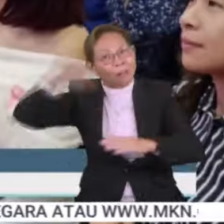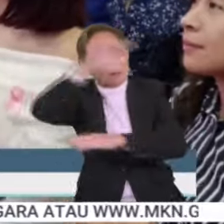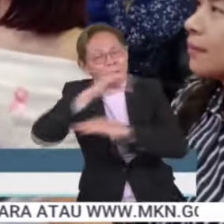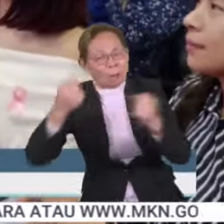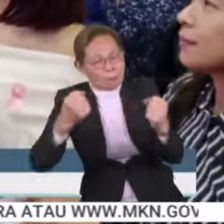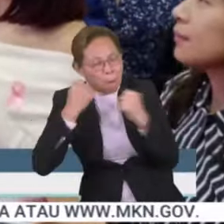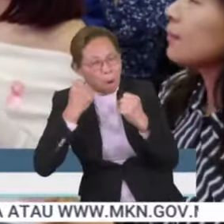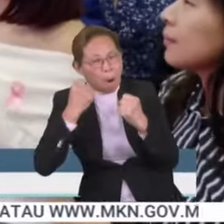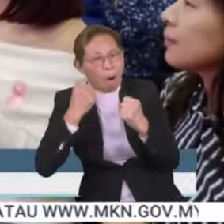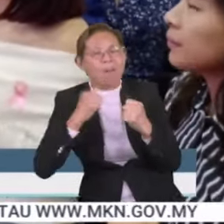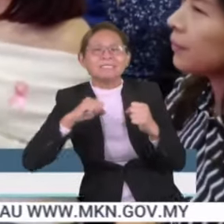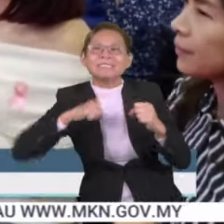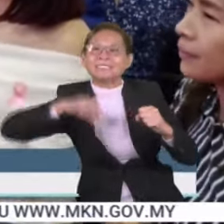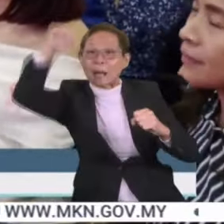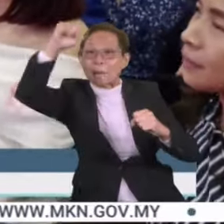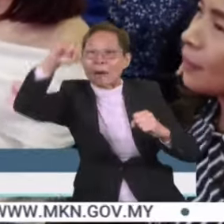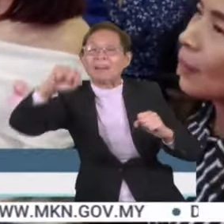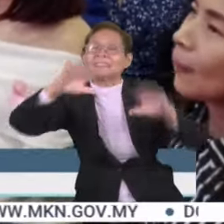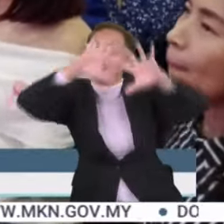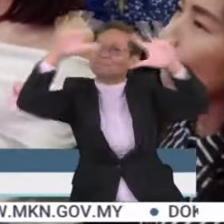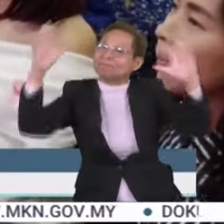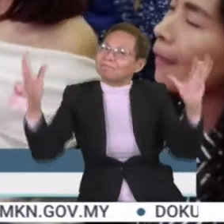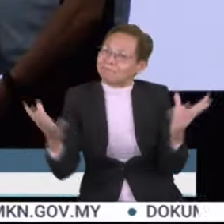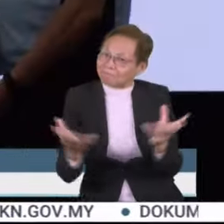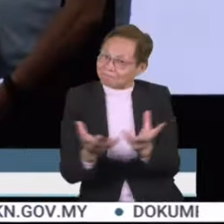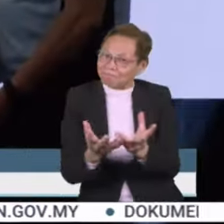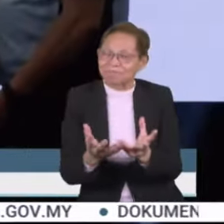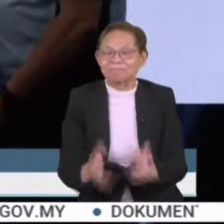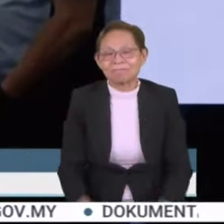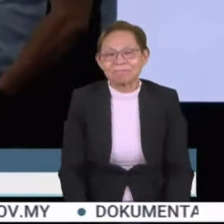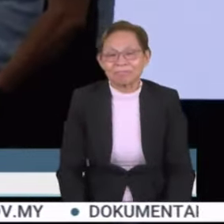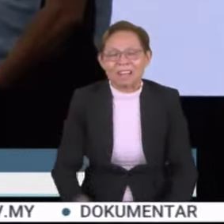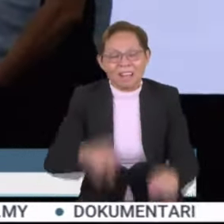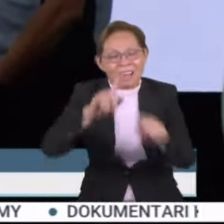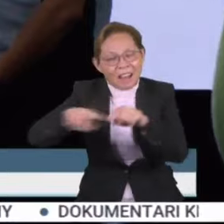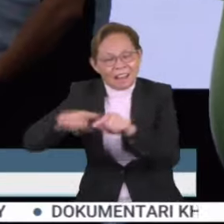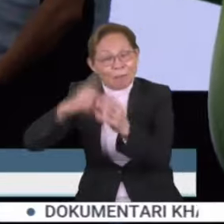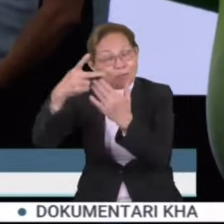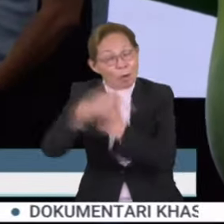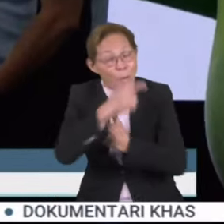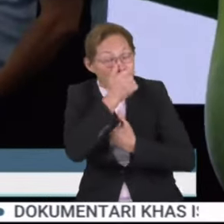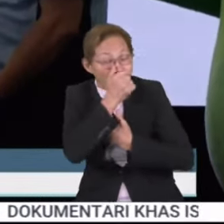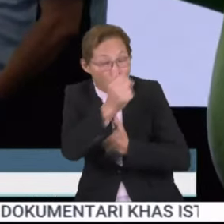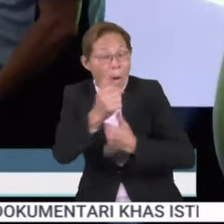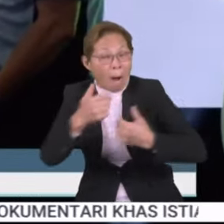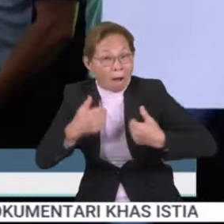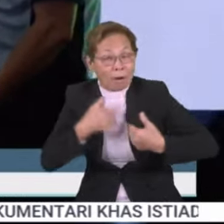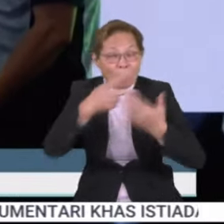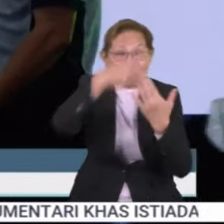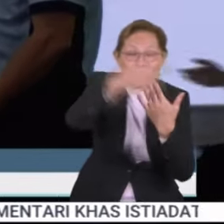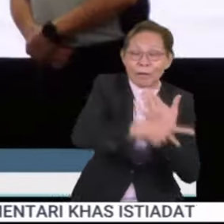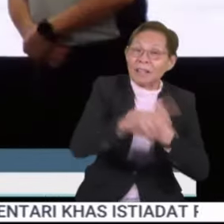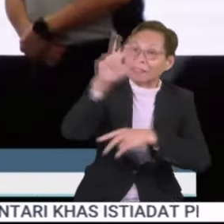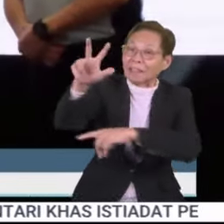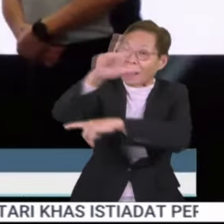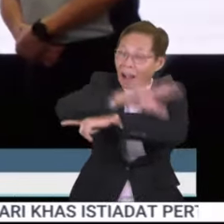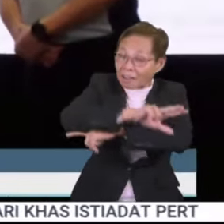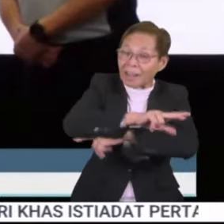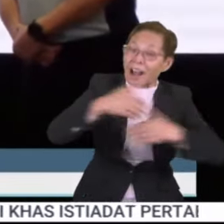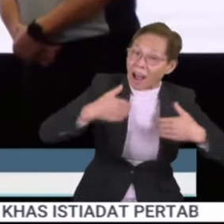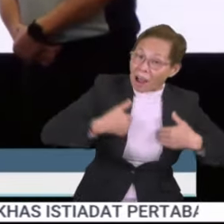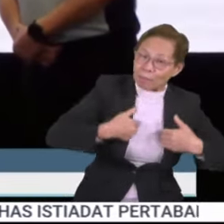mengukuhkan kedudukan Sabah di pentas antarabangsa pelbagai acara menarik diadakan prram hari